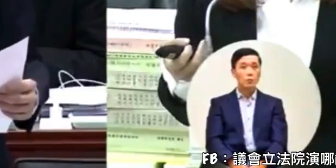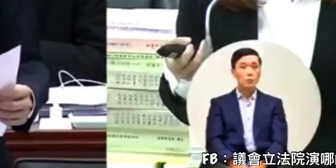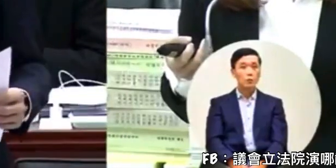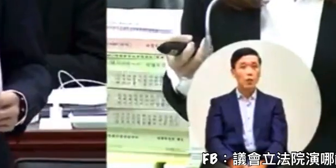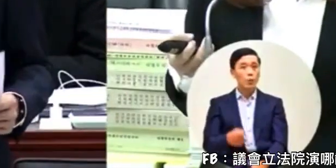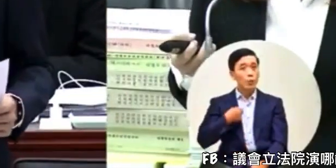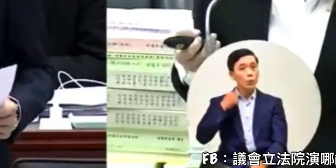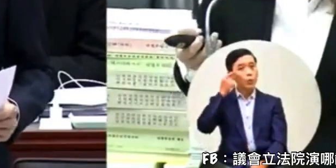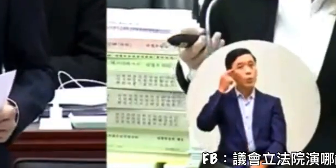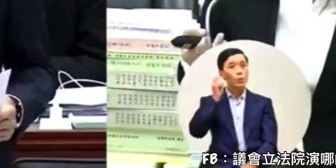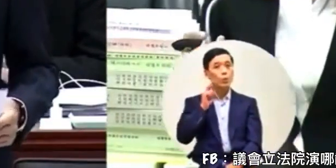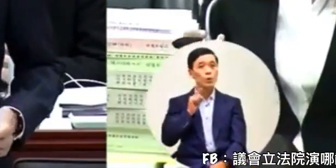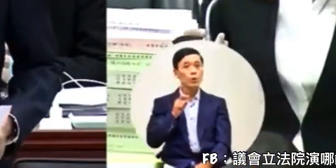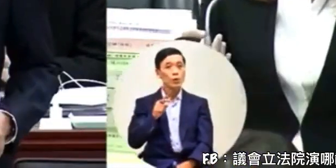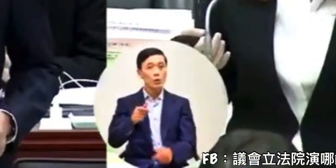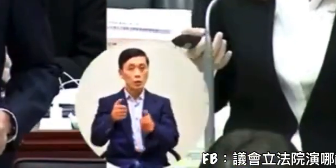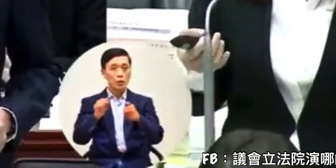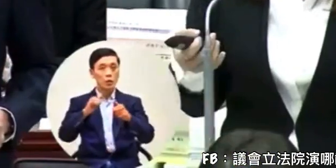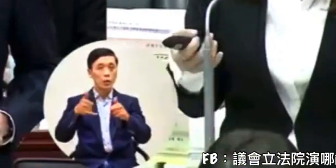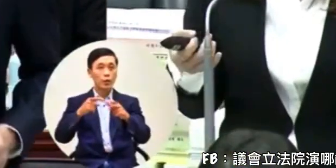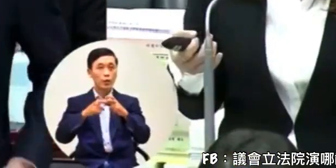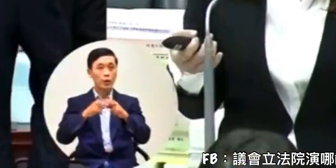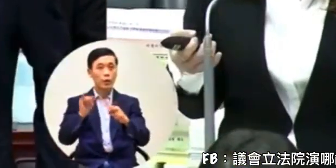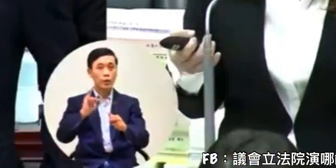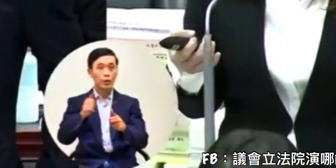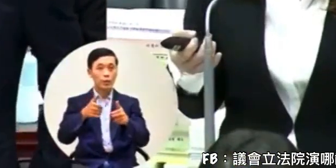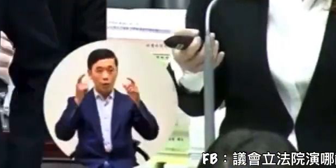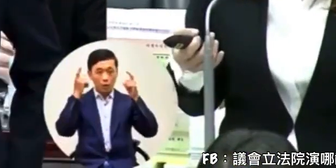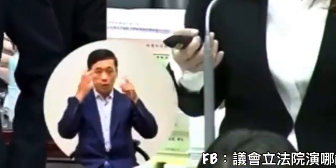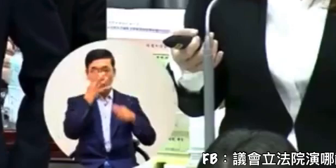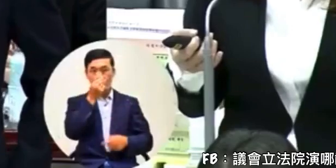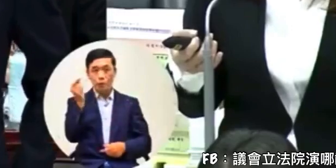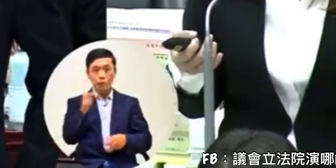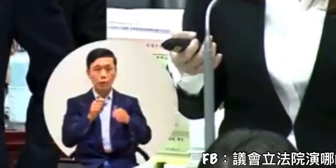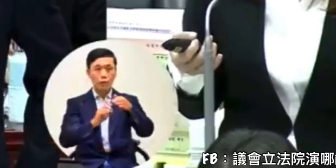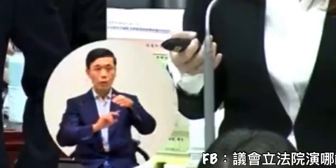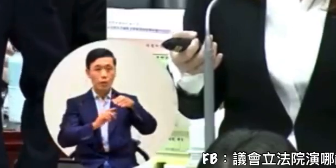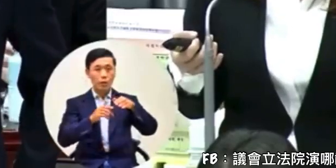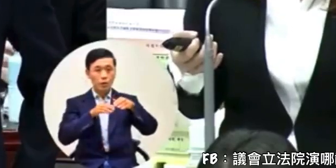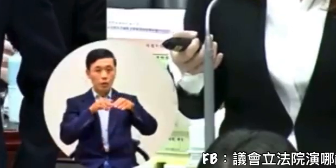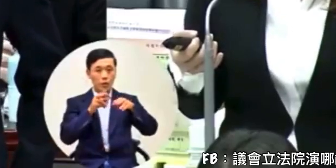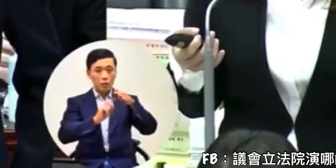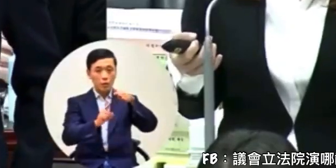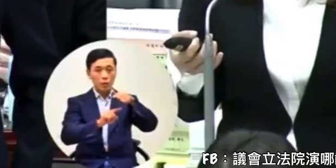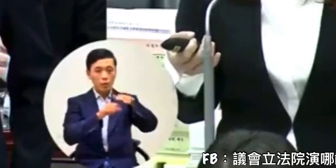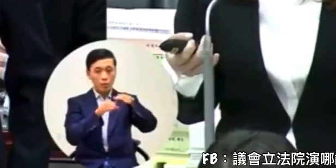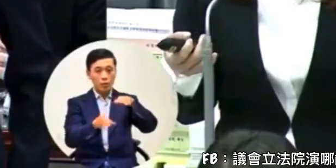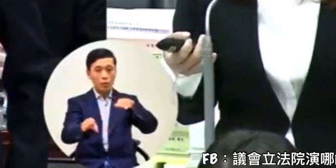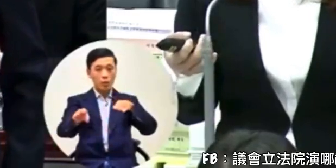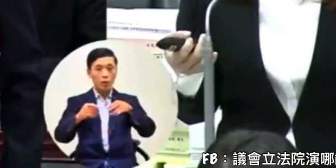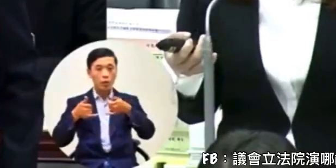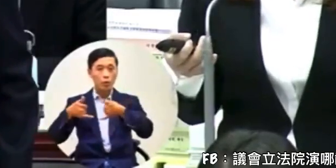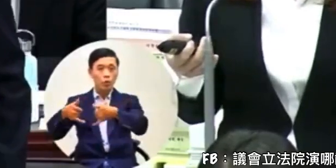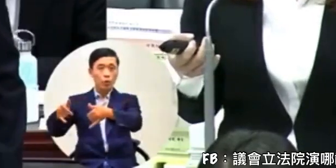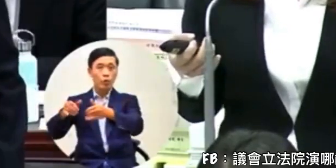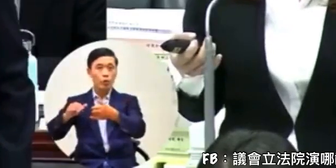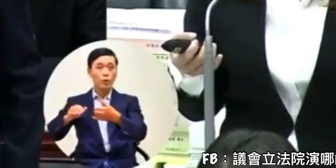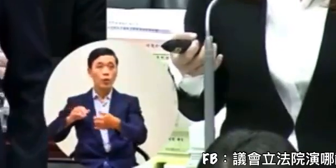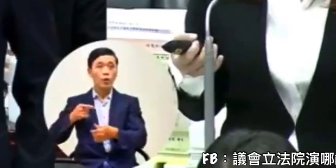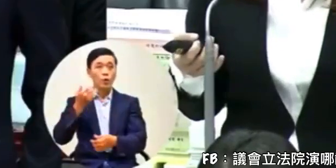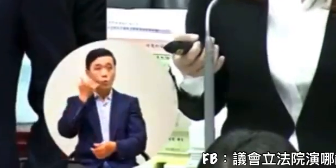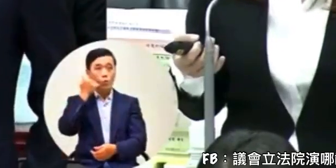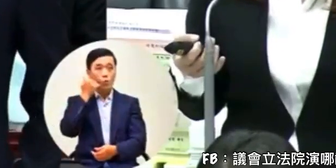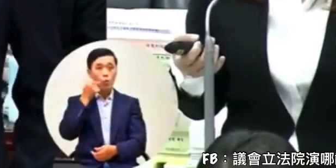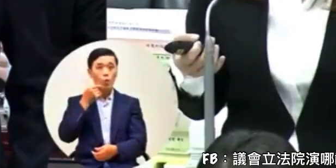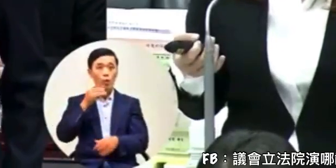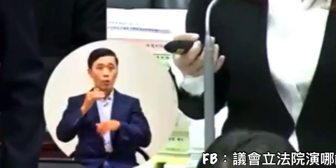我想这个感谢李议员的关心哈，这个高铁桥下连通的这个道路了哈，当然，假如说它能够